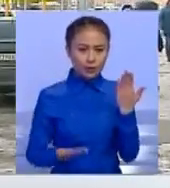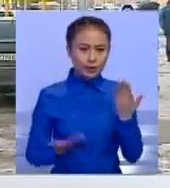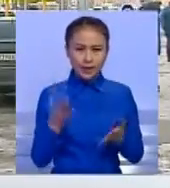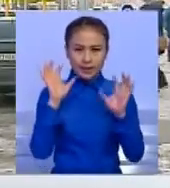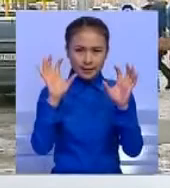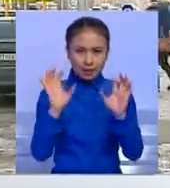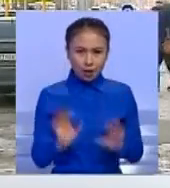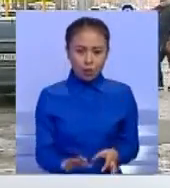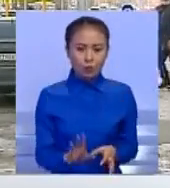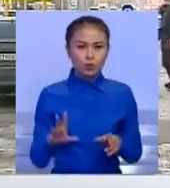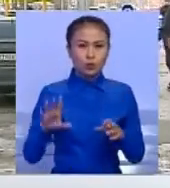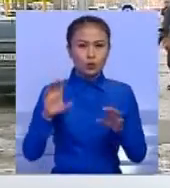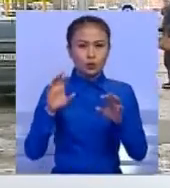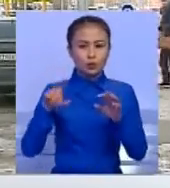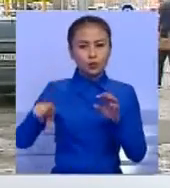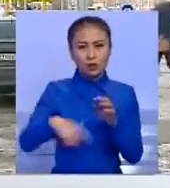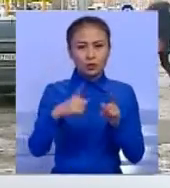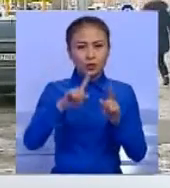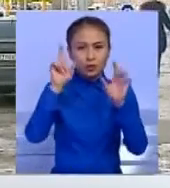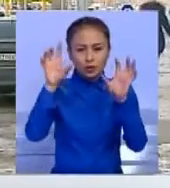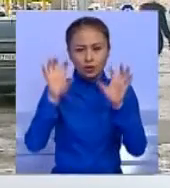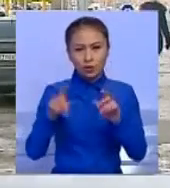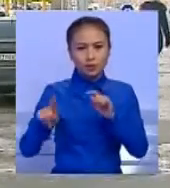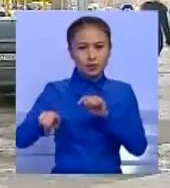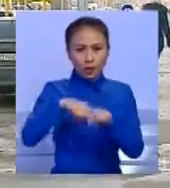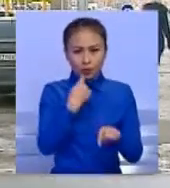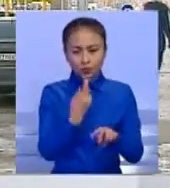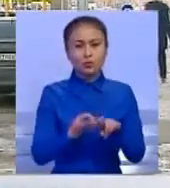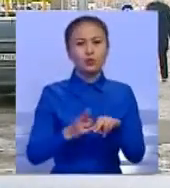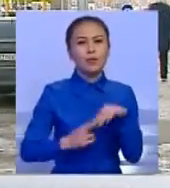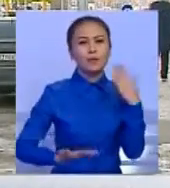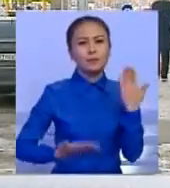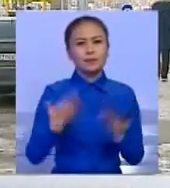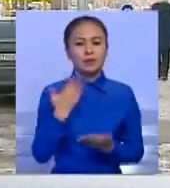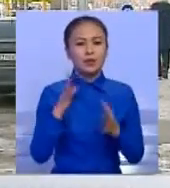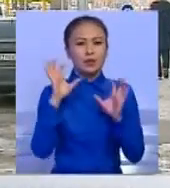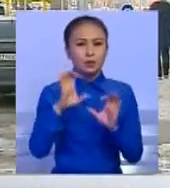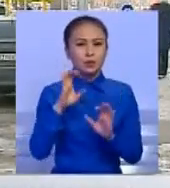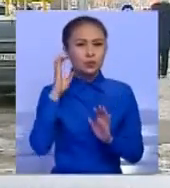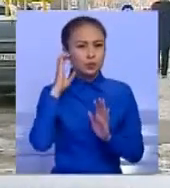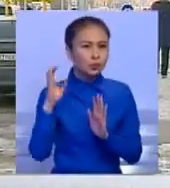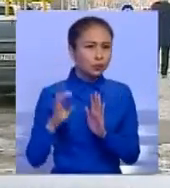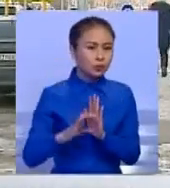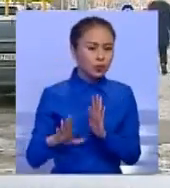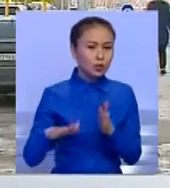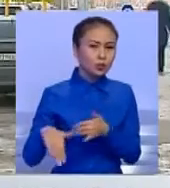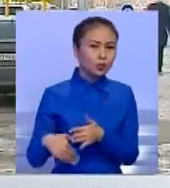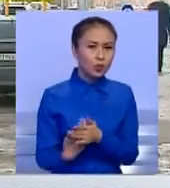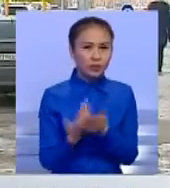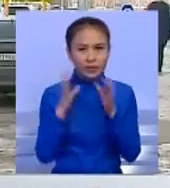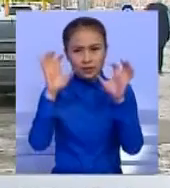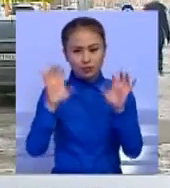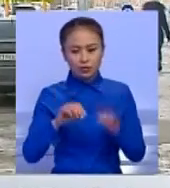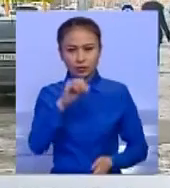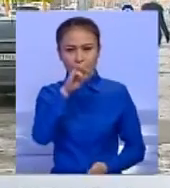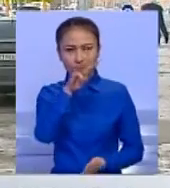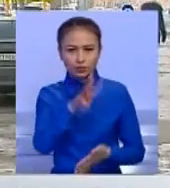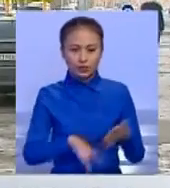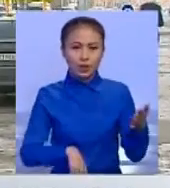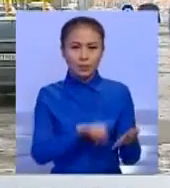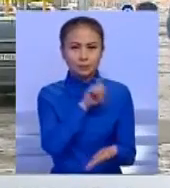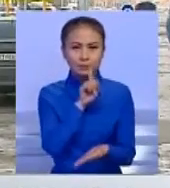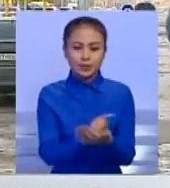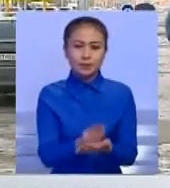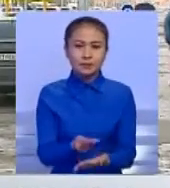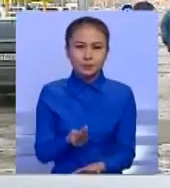Егер ол жол жүру ережесін бұзса, ал оған қатысты қаулы заңдық күшіне енбесе, онда ол жаңа заң бойынша айыппұл төлеуге